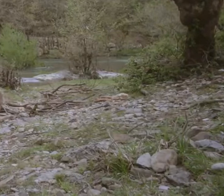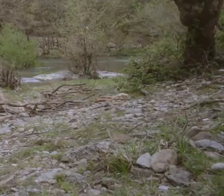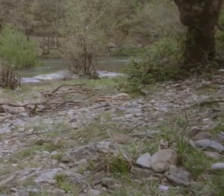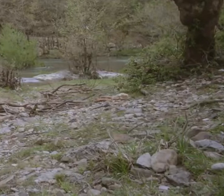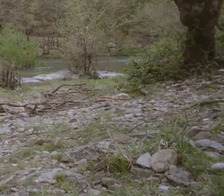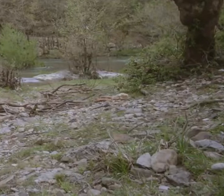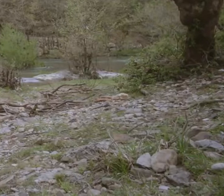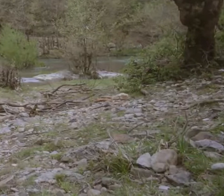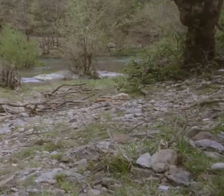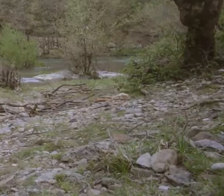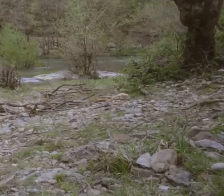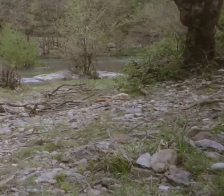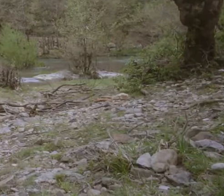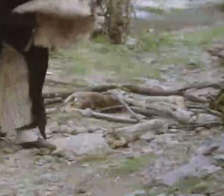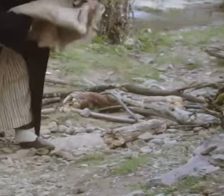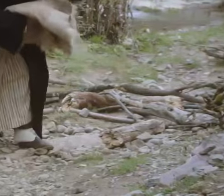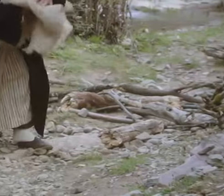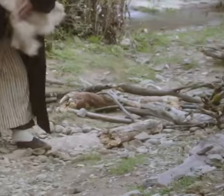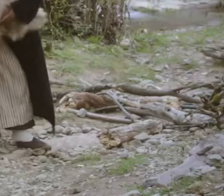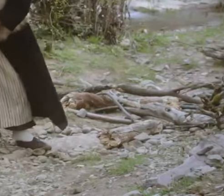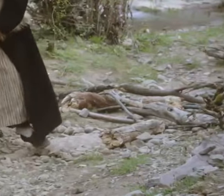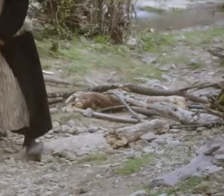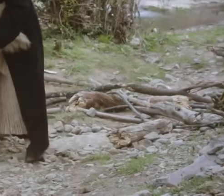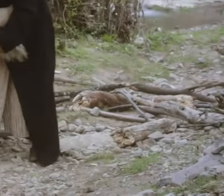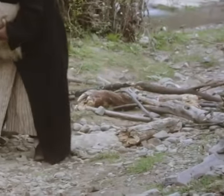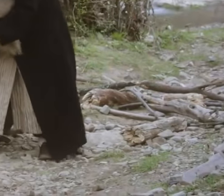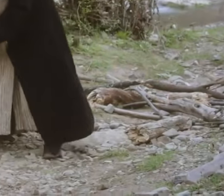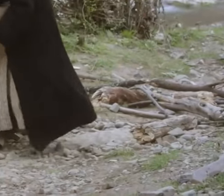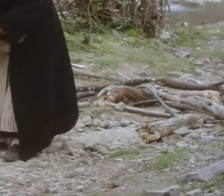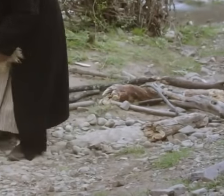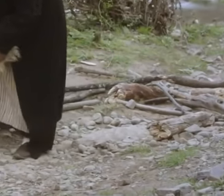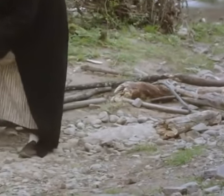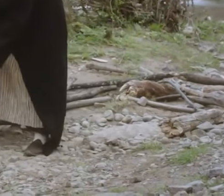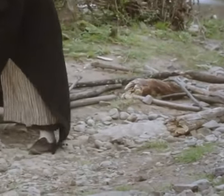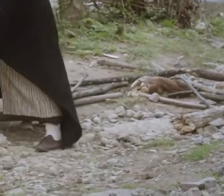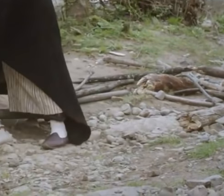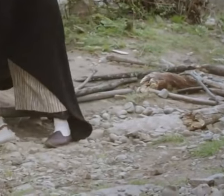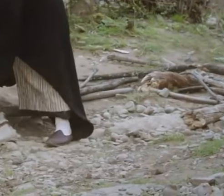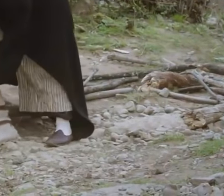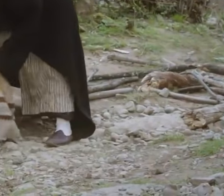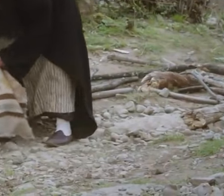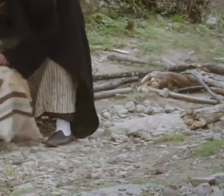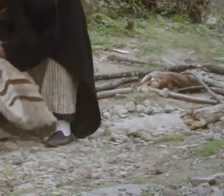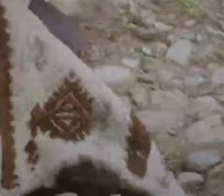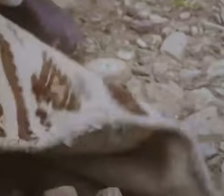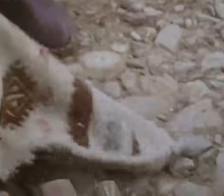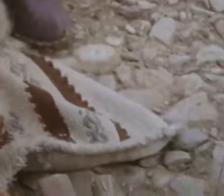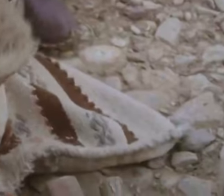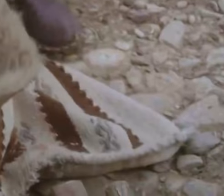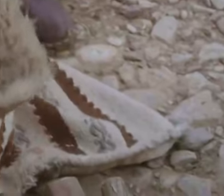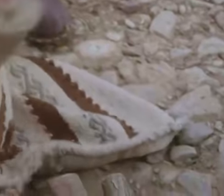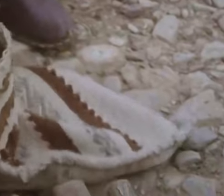Çarıklarını giyip postu yerden aldı. Şöyle bir silkeleyerek katlayıp bir iki adım sağda odunların üstünde duran heybeye koydu.